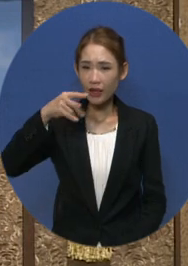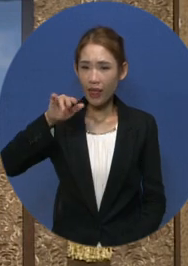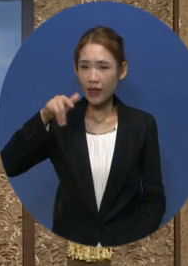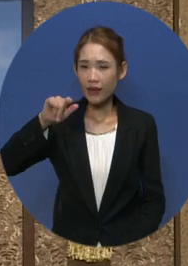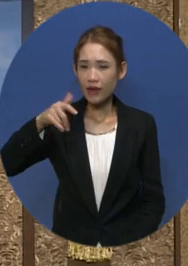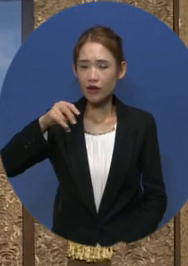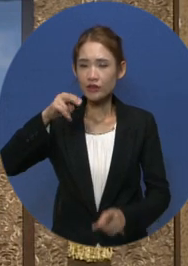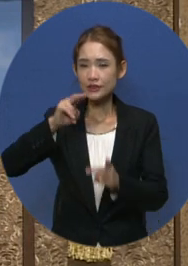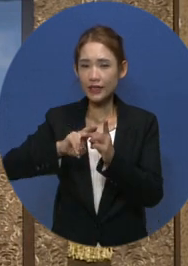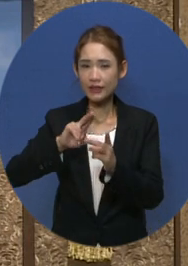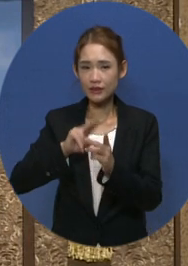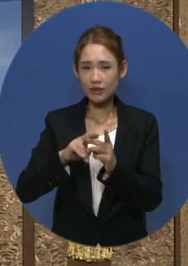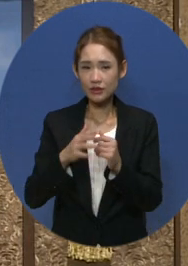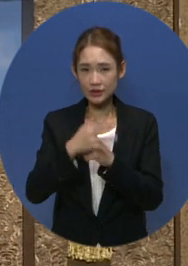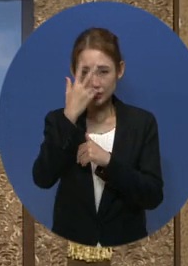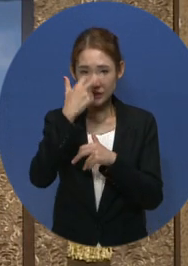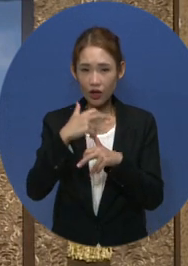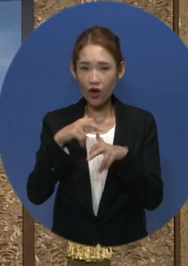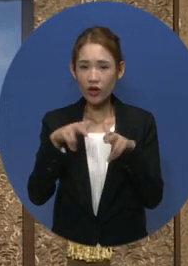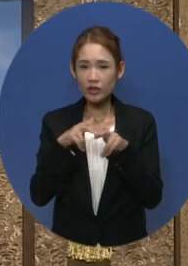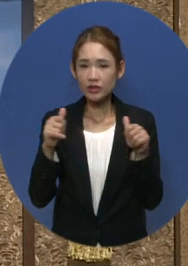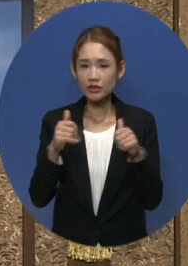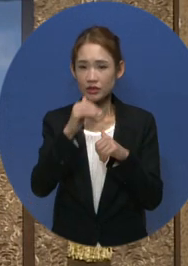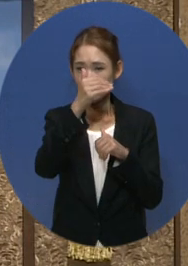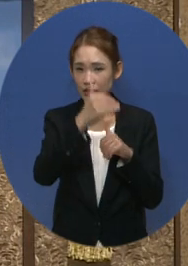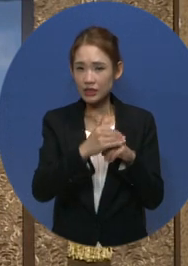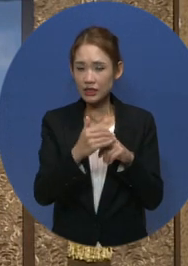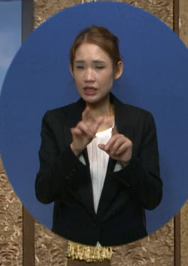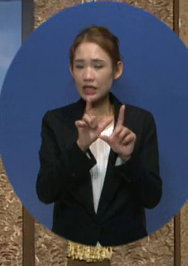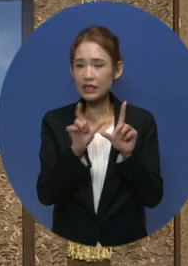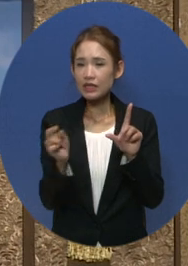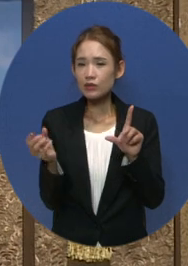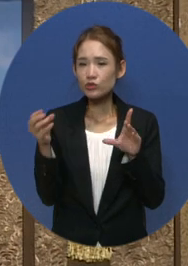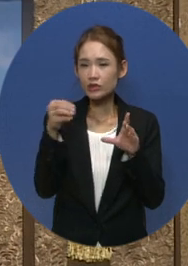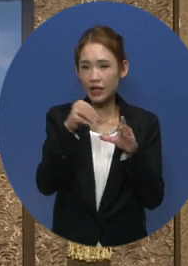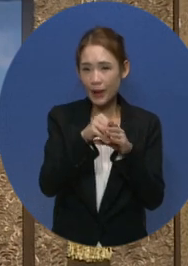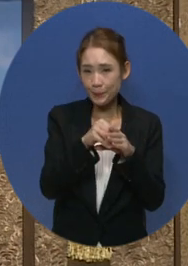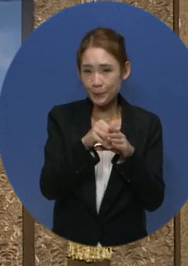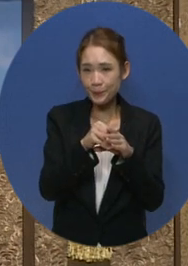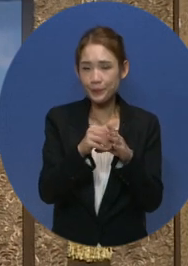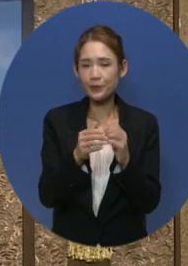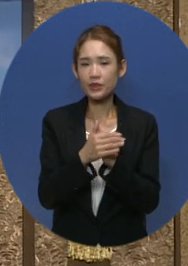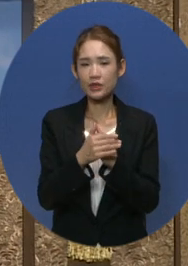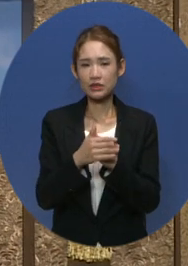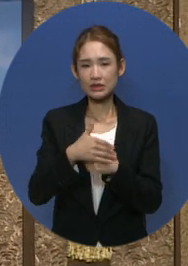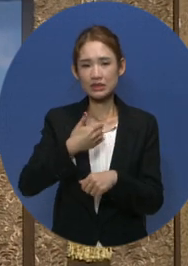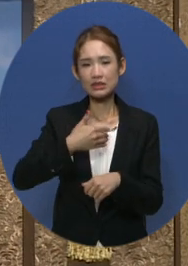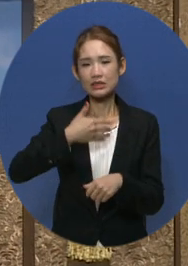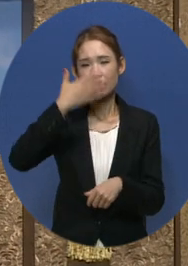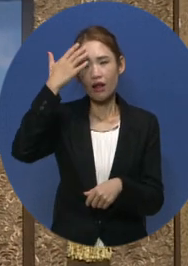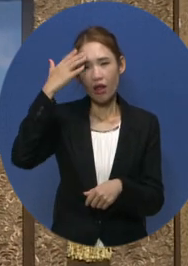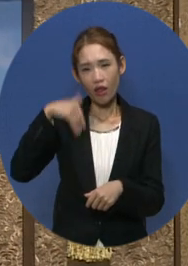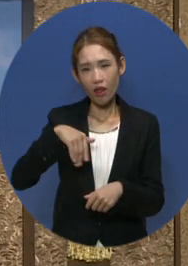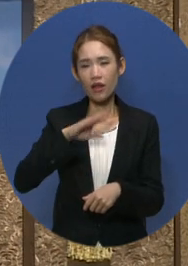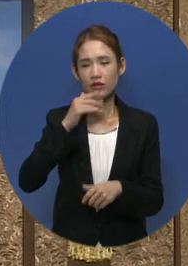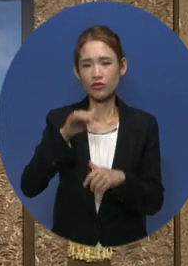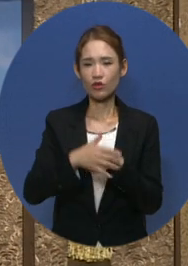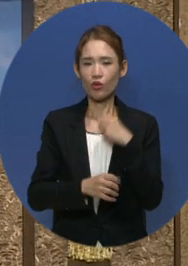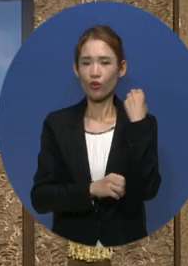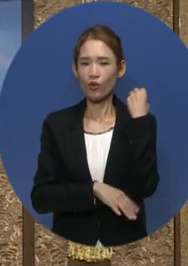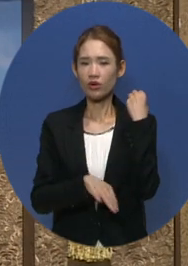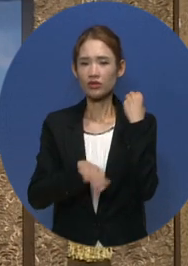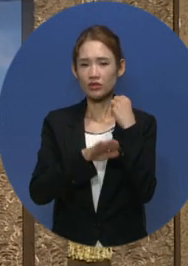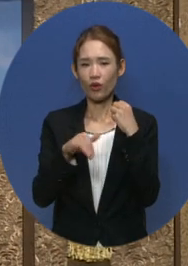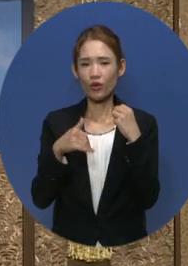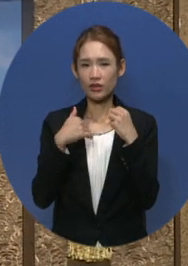센터라든지 네. 또 이제 시청각 장애인에 대한 내용이 일부 삽입이 됐어요. 그나마 다행으로 생각합니다만은 네. 원래